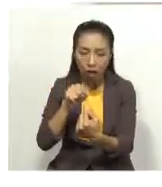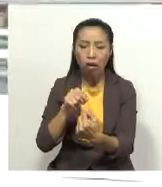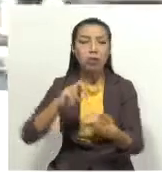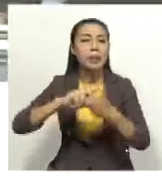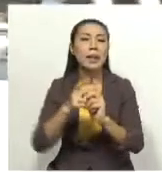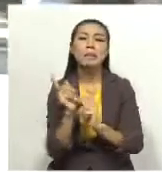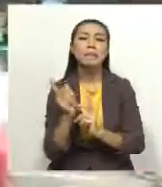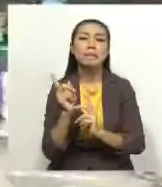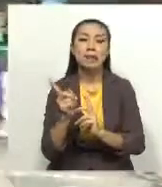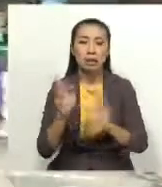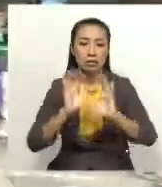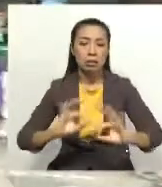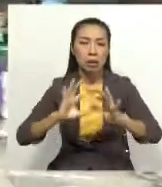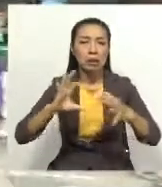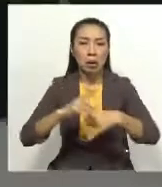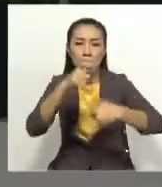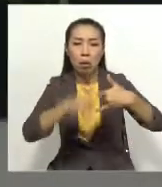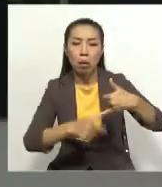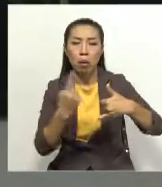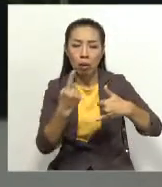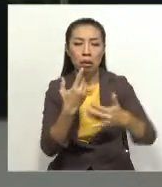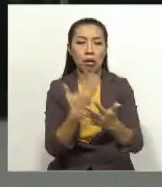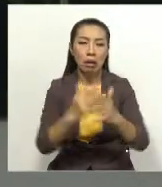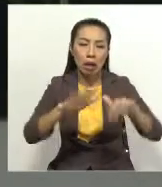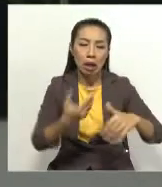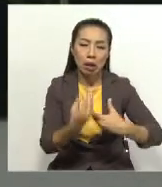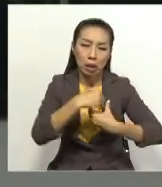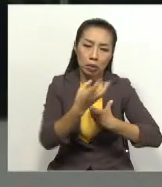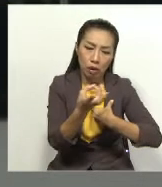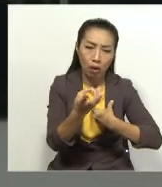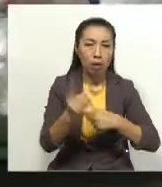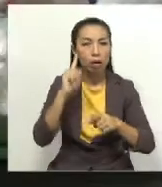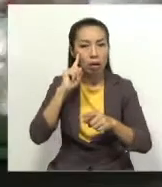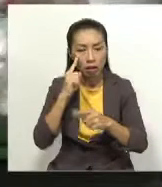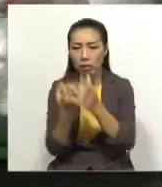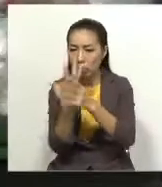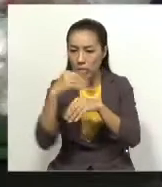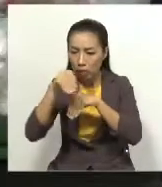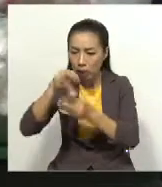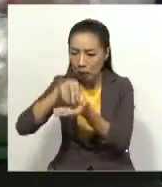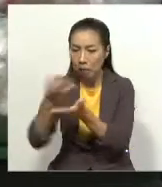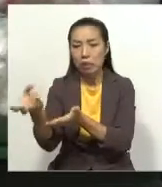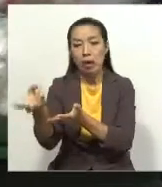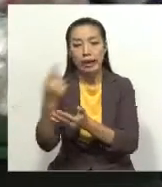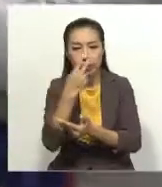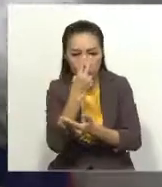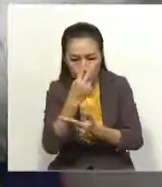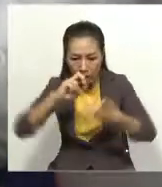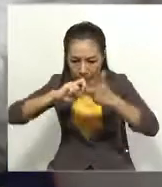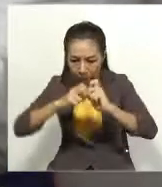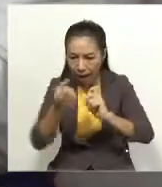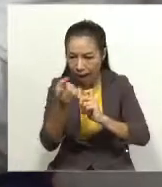เดิมโดยเฉพาะเรื่องรายได้และผลผลิตตกต่ำจึงต้องหาเป้าหมายให้เจอและนำไปสู่การแก้ไขปัญหาเป็นรายก